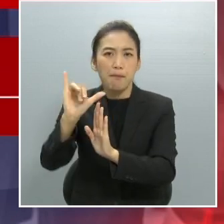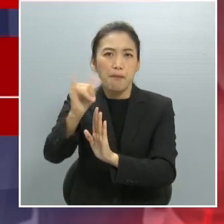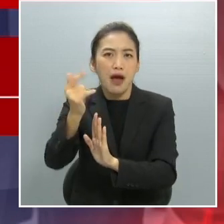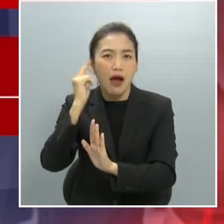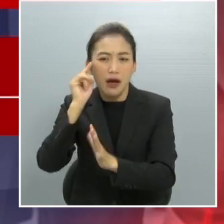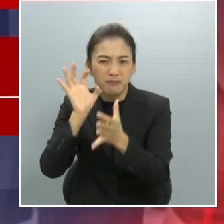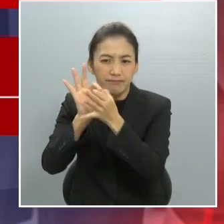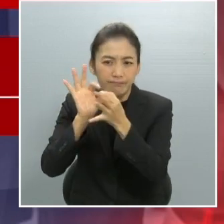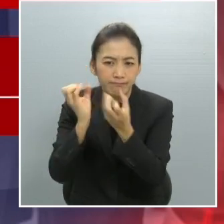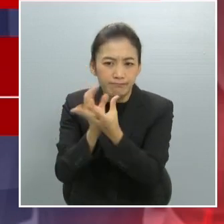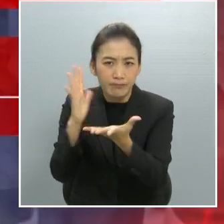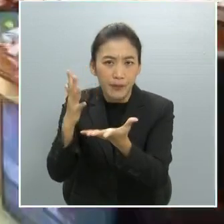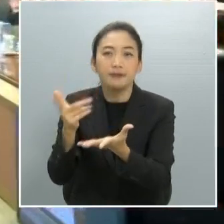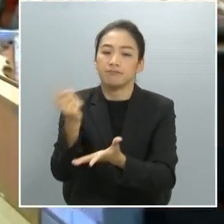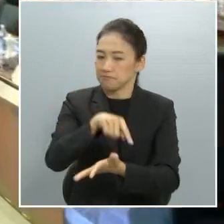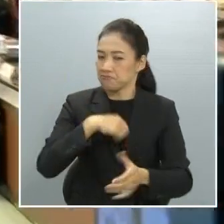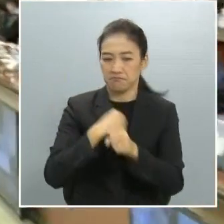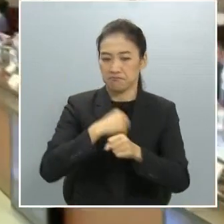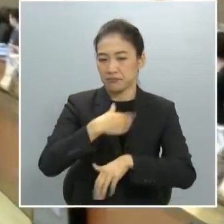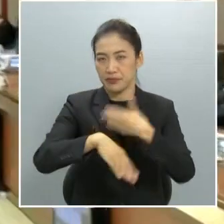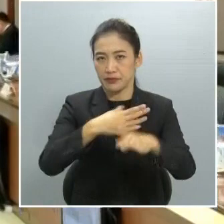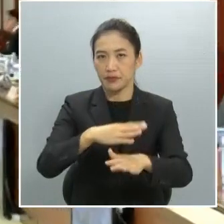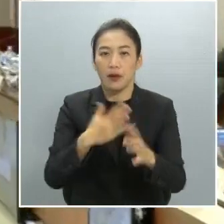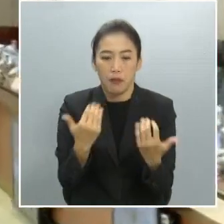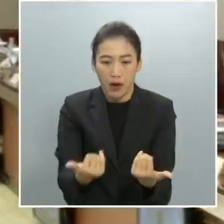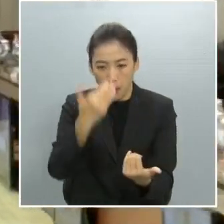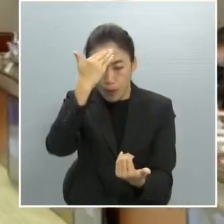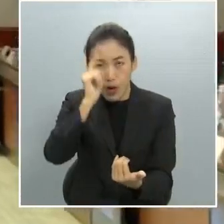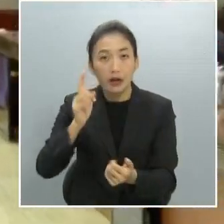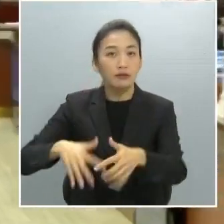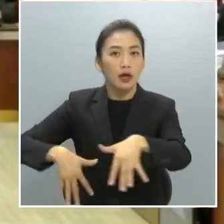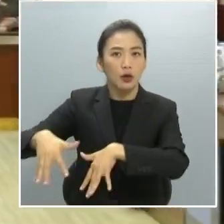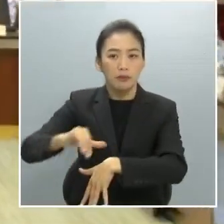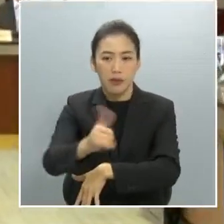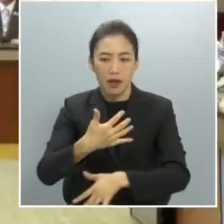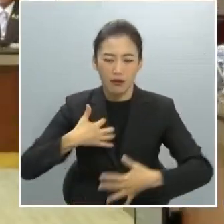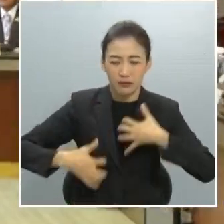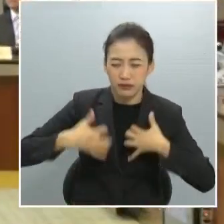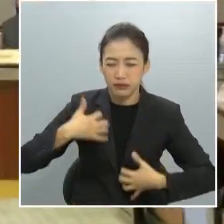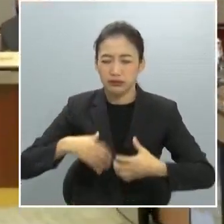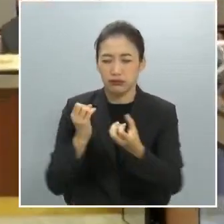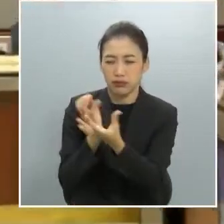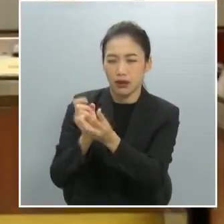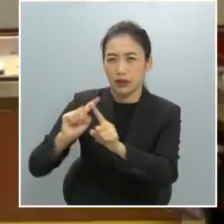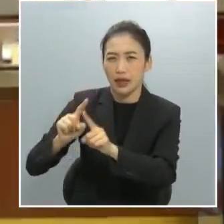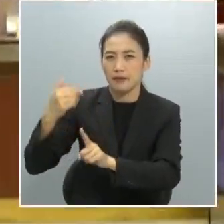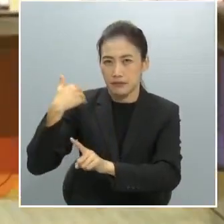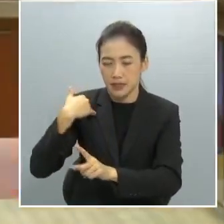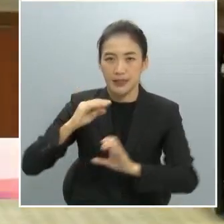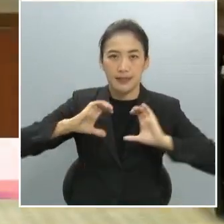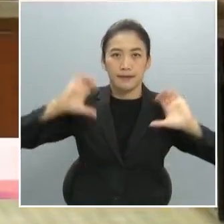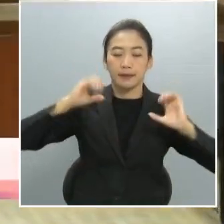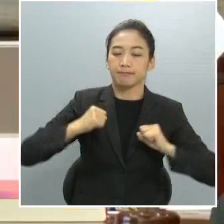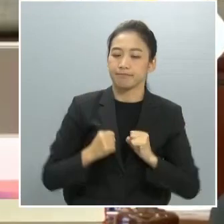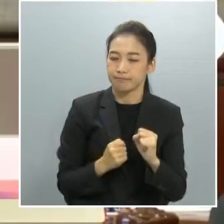ลงานรีบผลิตผลงานเพราะพี่น้องประชาชนกำลังเดือดร้อนวันนี้เราจะยังทำงานจนกระทั่งจะแถลงนโยบายรัฐบ